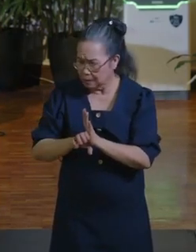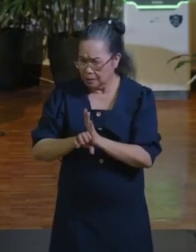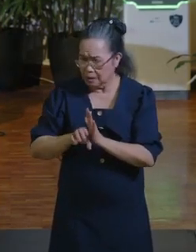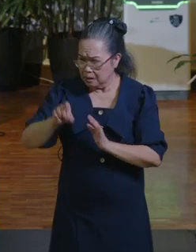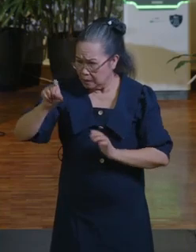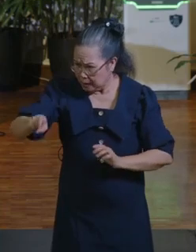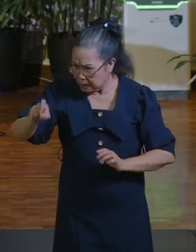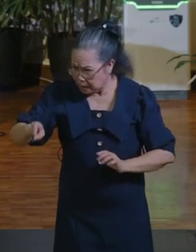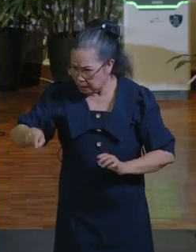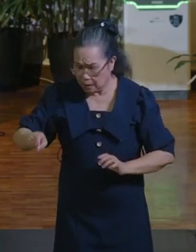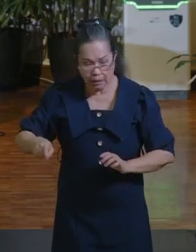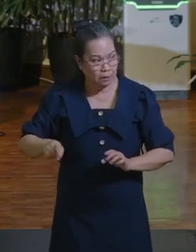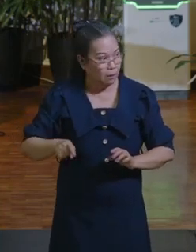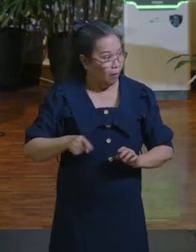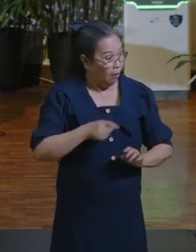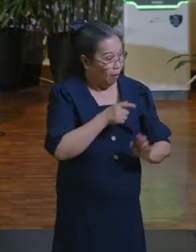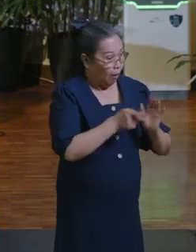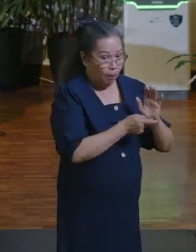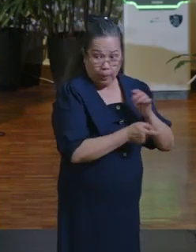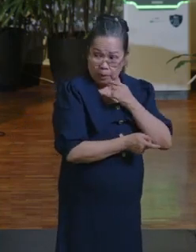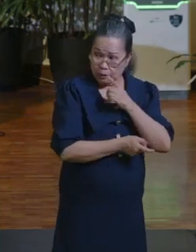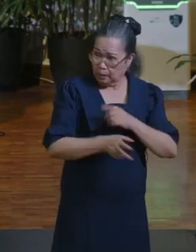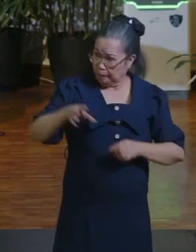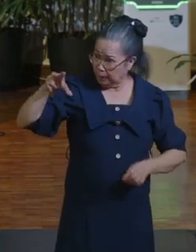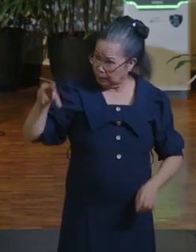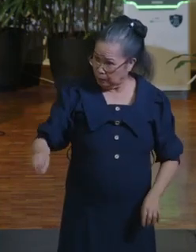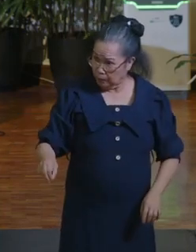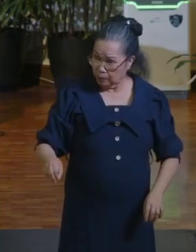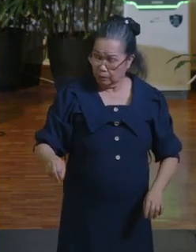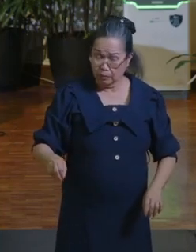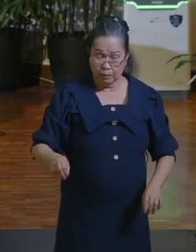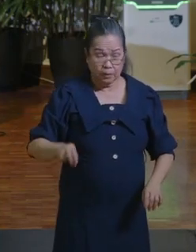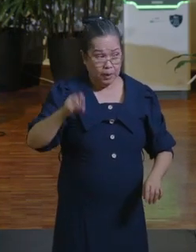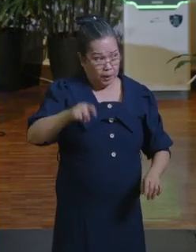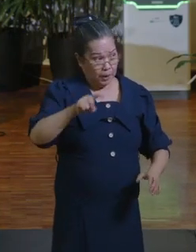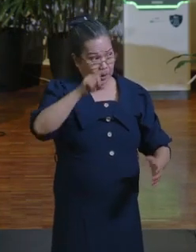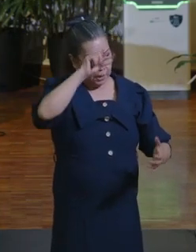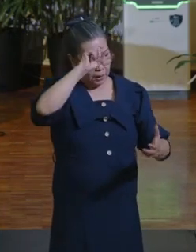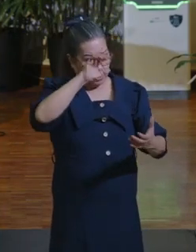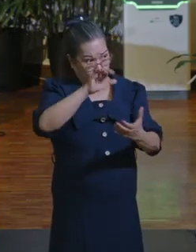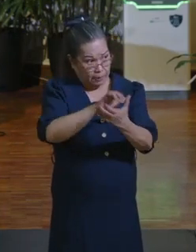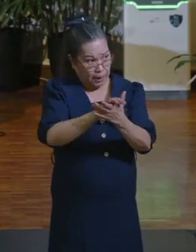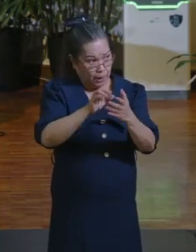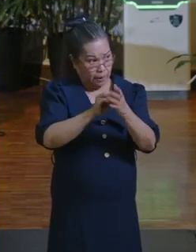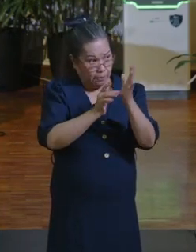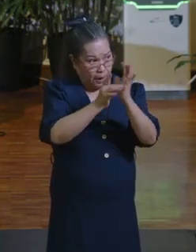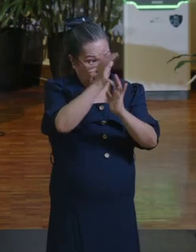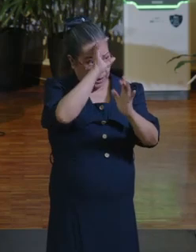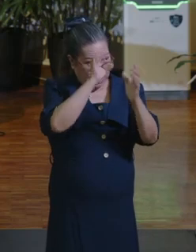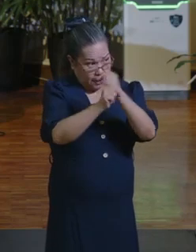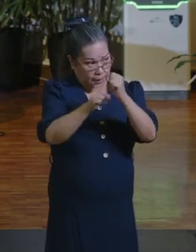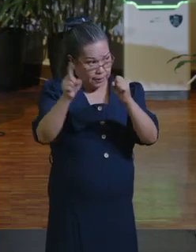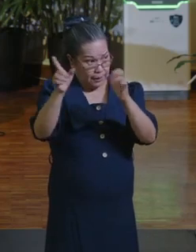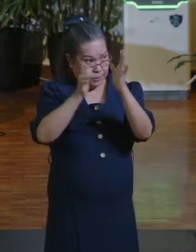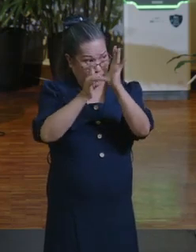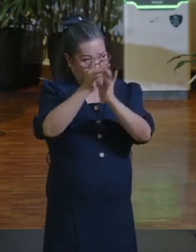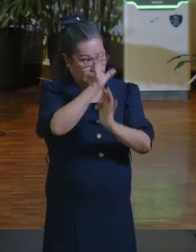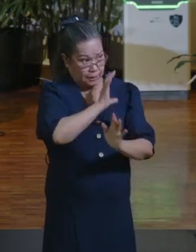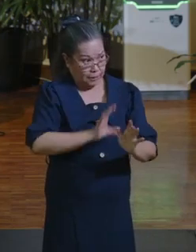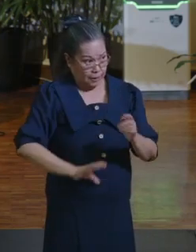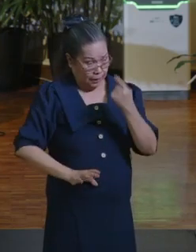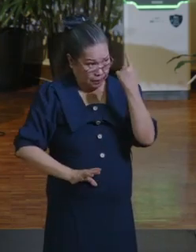mga taga-Galatians. Pagdating niya dito sa teksto natin, magbabago siya ng konti ng